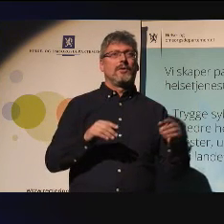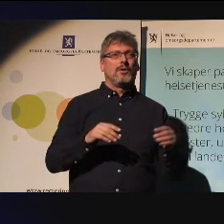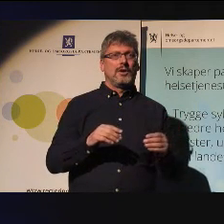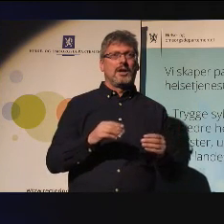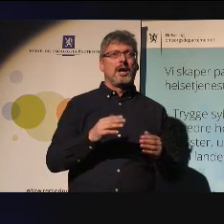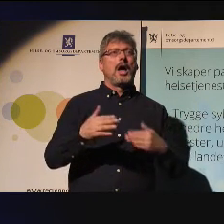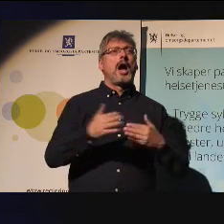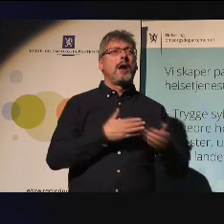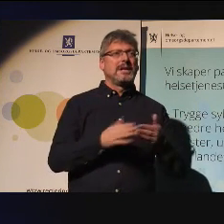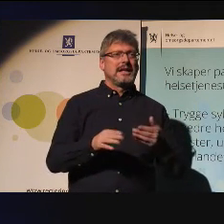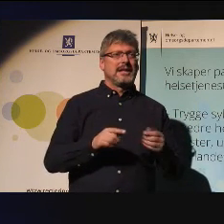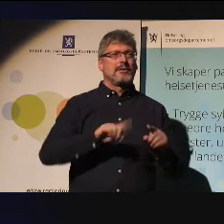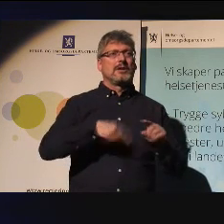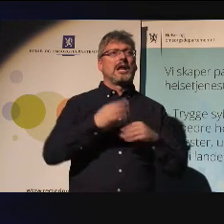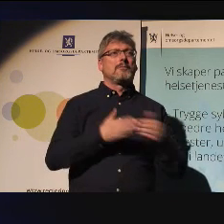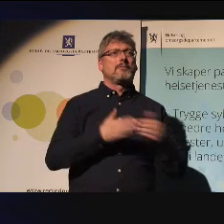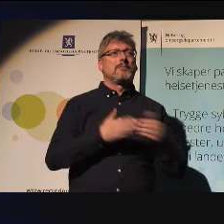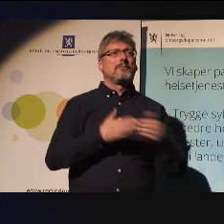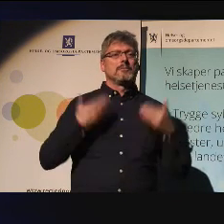la frem i høst.